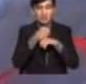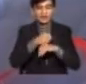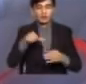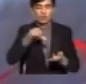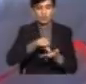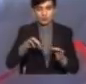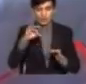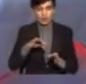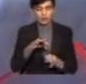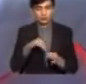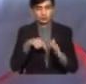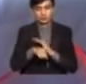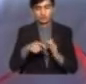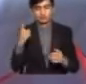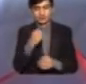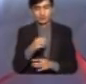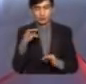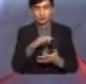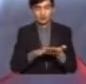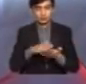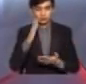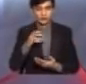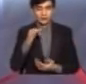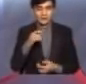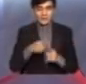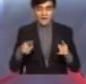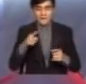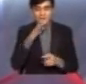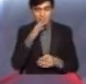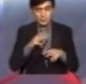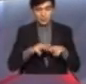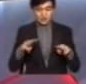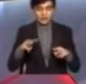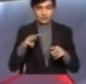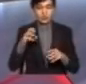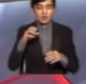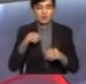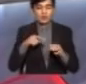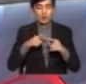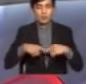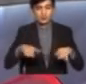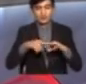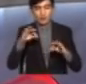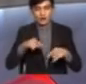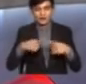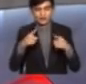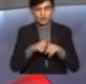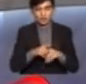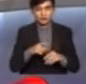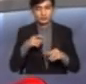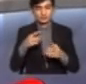продолжится до конца этой недели и за это время министерство информации общественного развития должно сделать выводы по